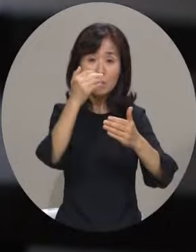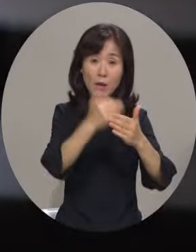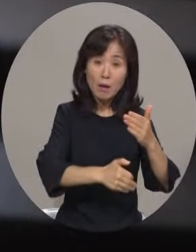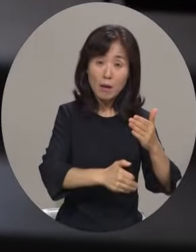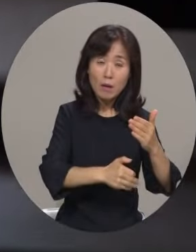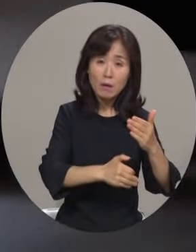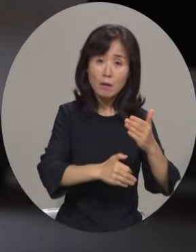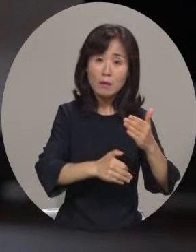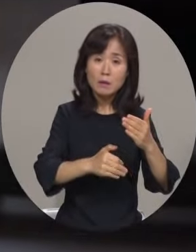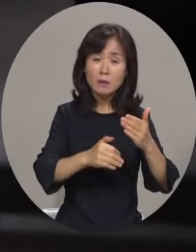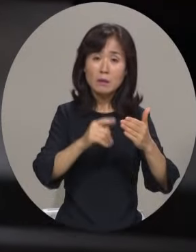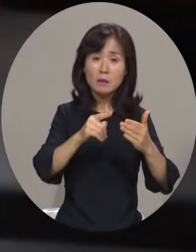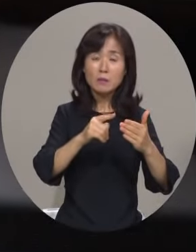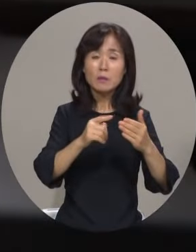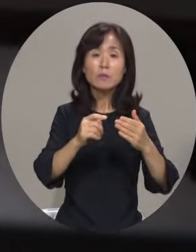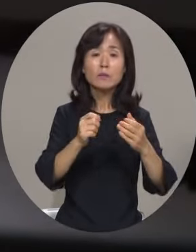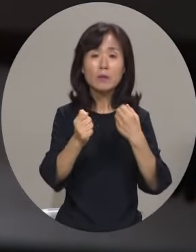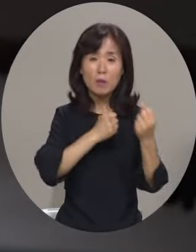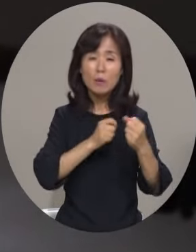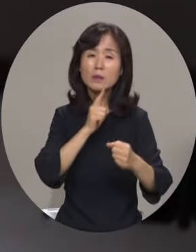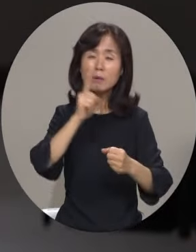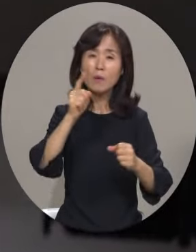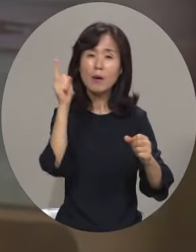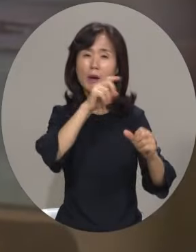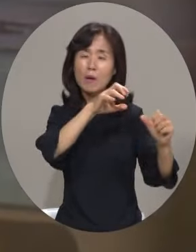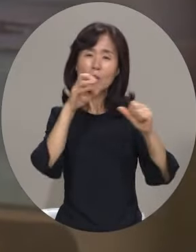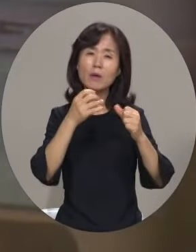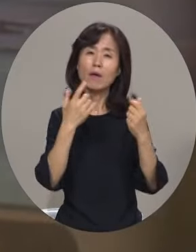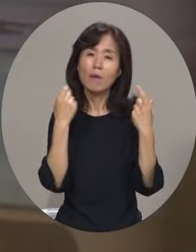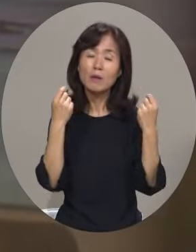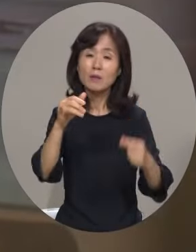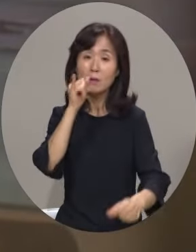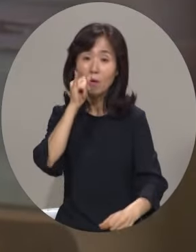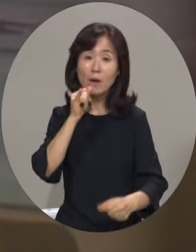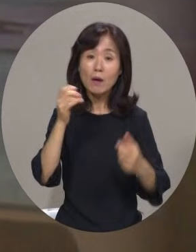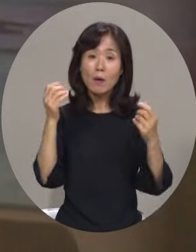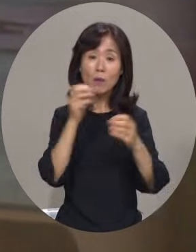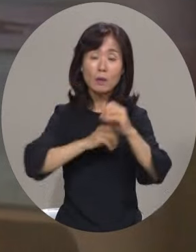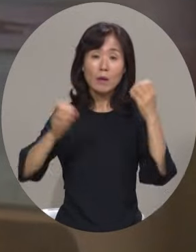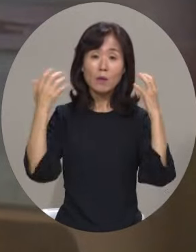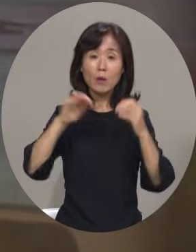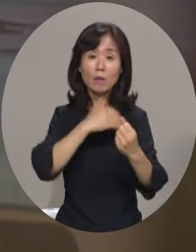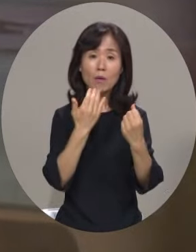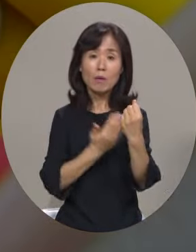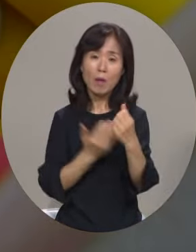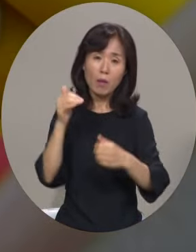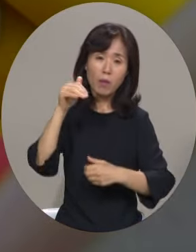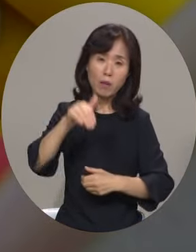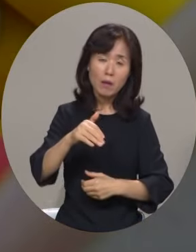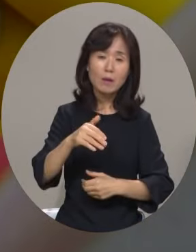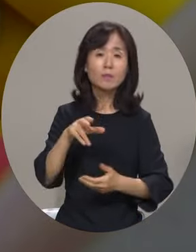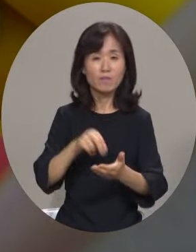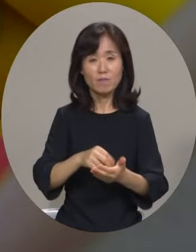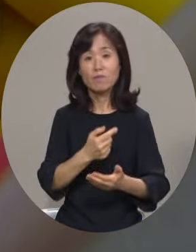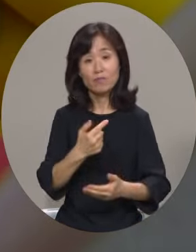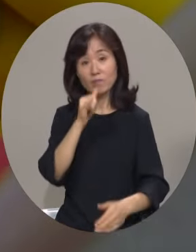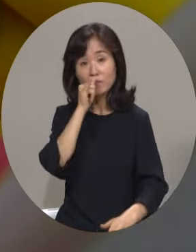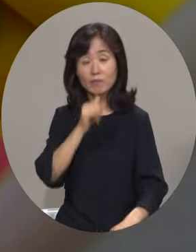제외하더라도 신고를 악용하는 사람은 여전히 있을 것이며 오히려 아동의 권리가 저해되는 부작용이 더 클 수 있다는